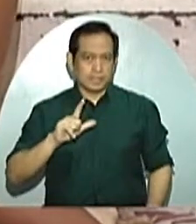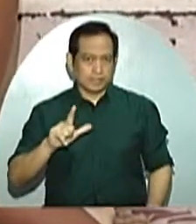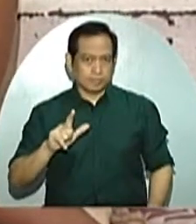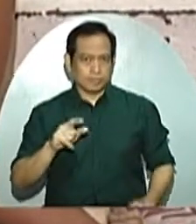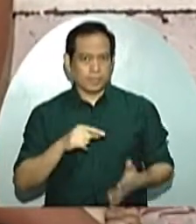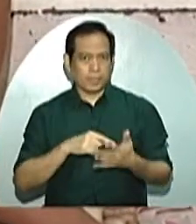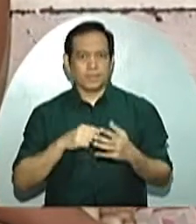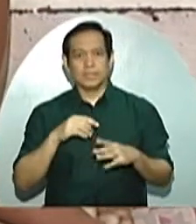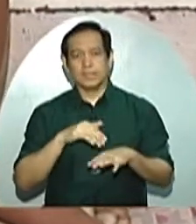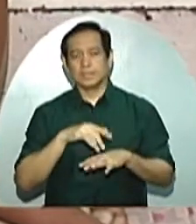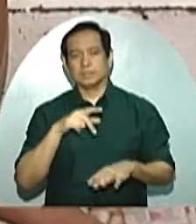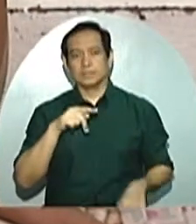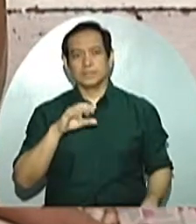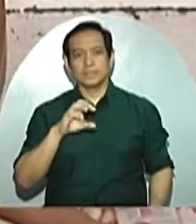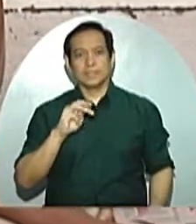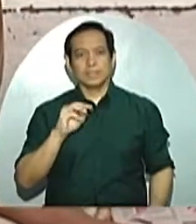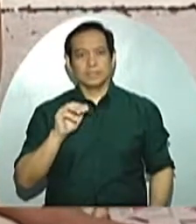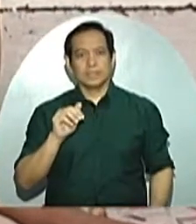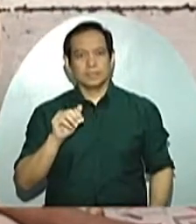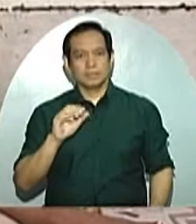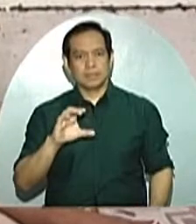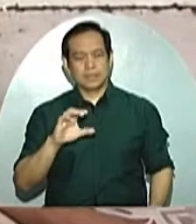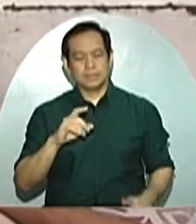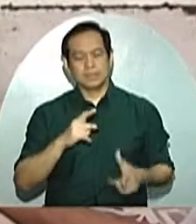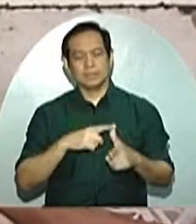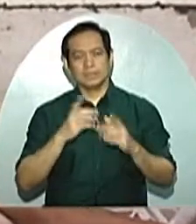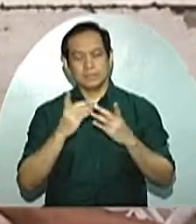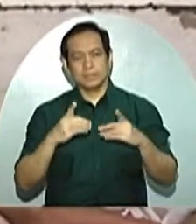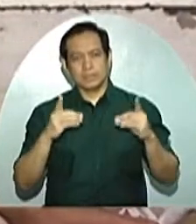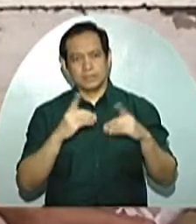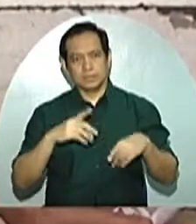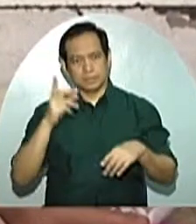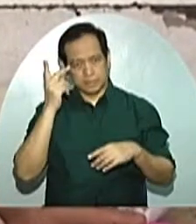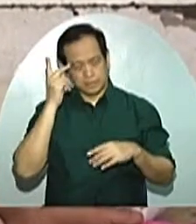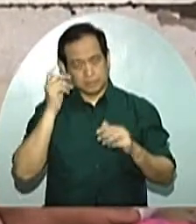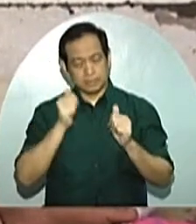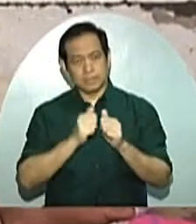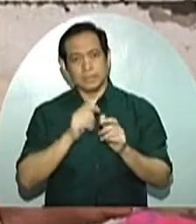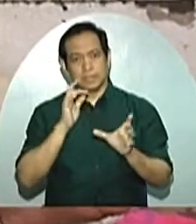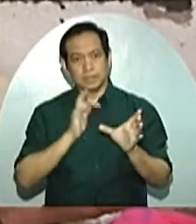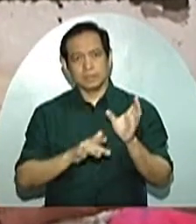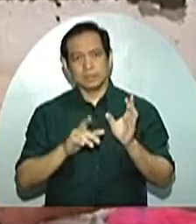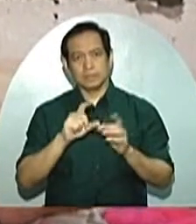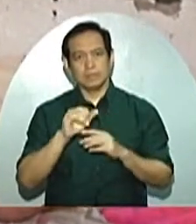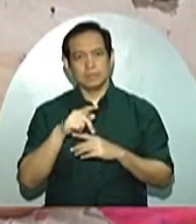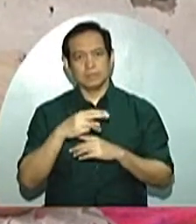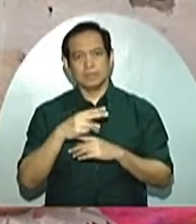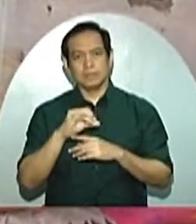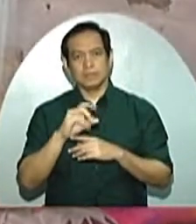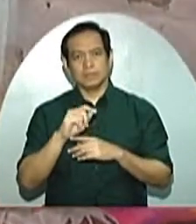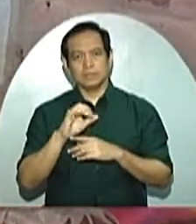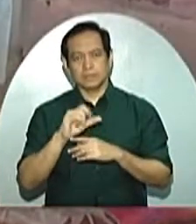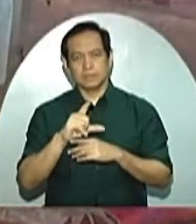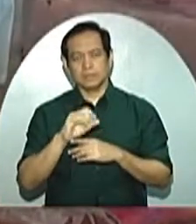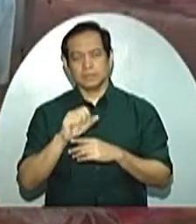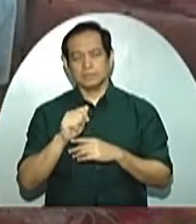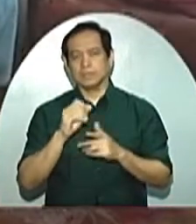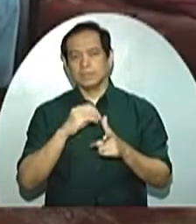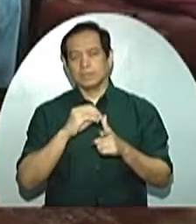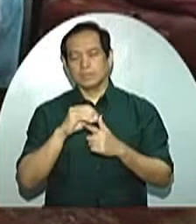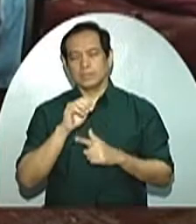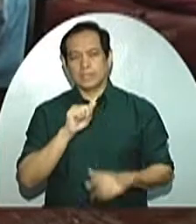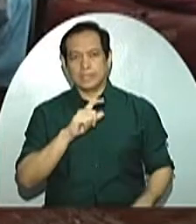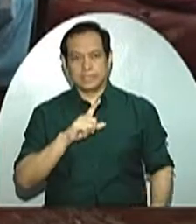sa PCMC po. Na-diagnose si Kia na mayroong acute lymphocytic leukemia or